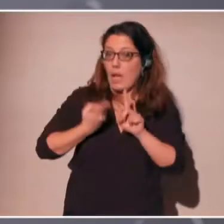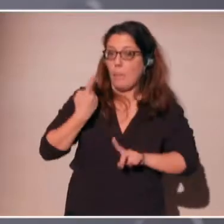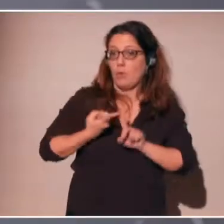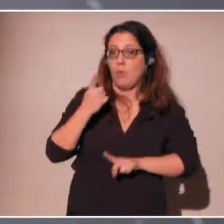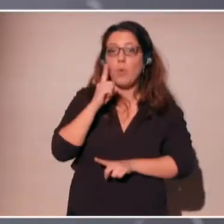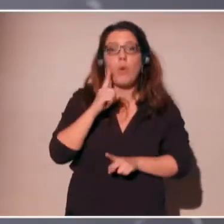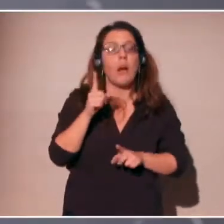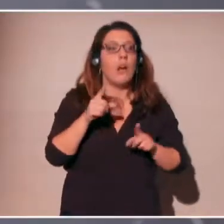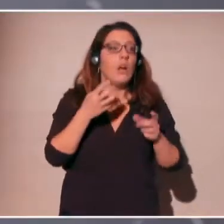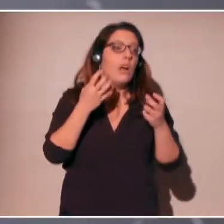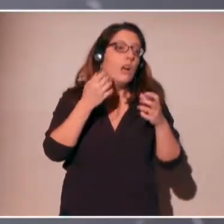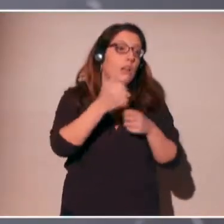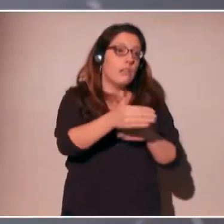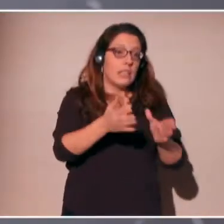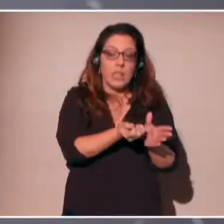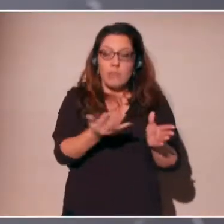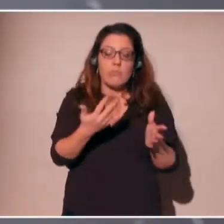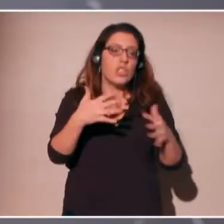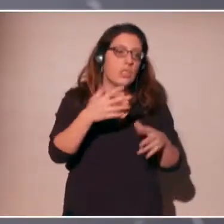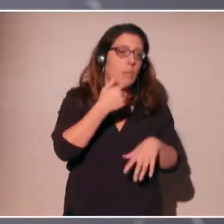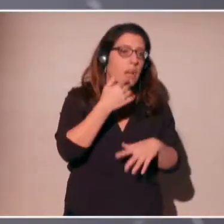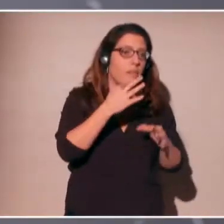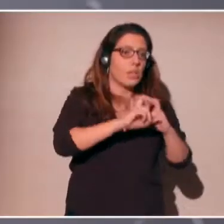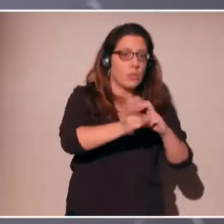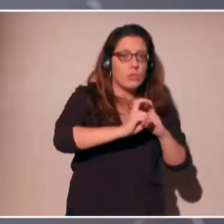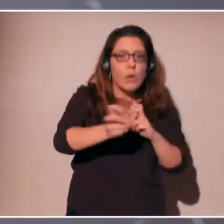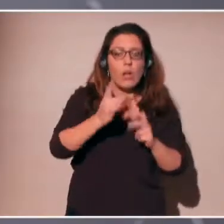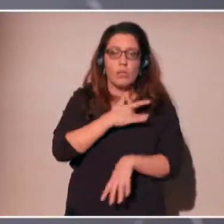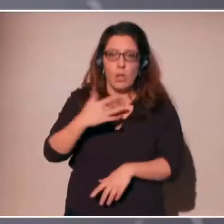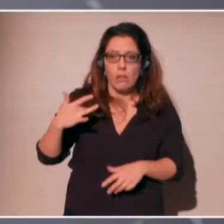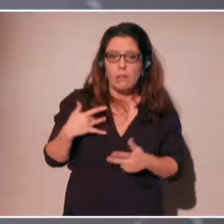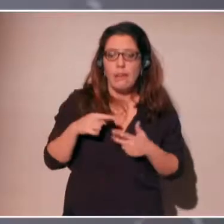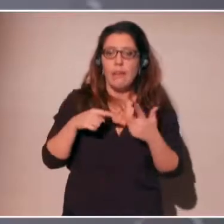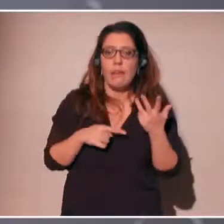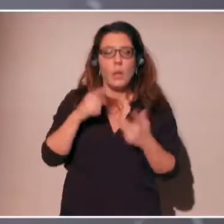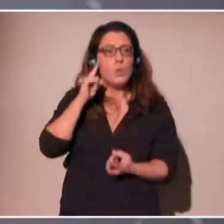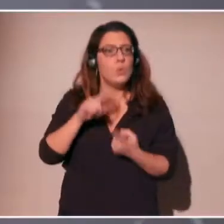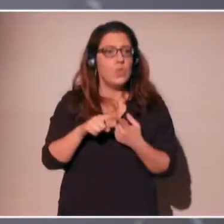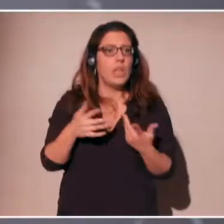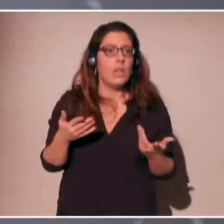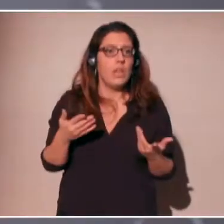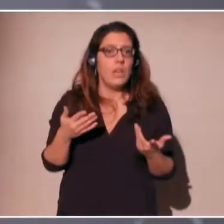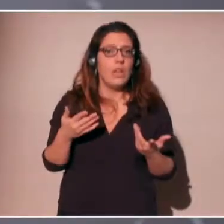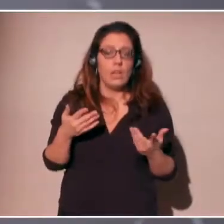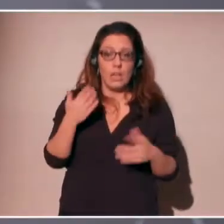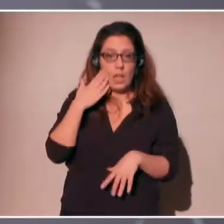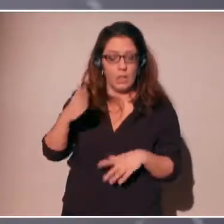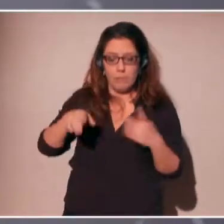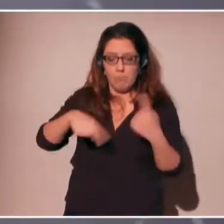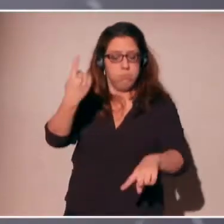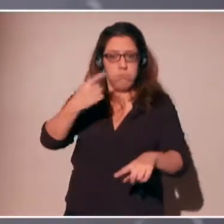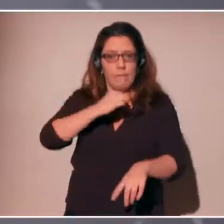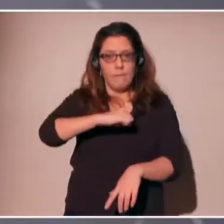parlé de santé, on a parlé de transport, on va beaucoup parler de sujets qui, si on innovait plus vite, on aurait plus vite un